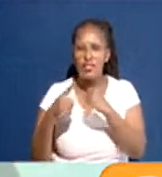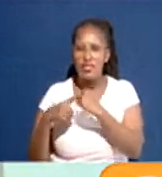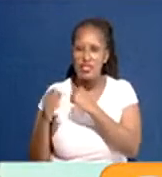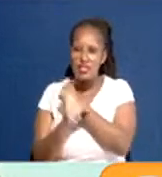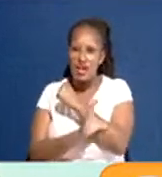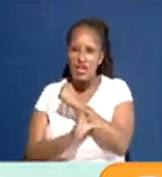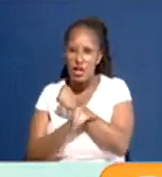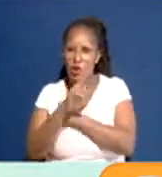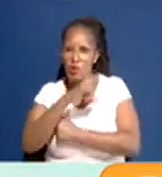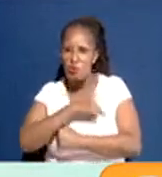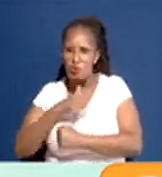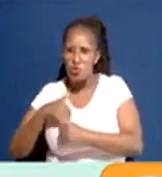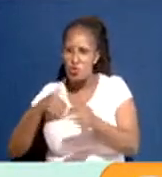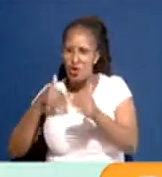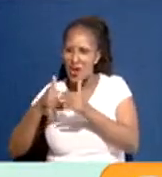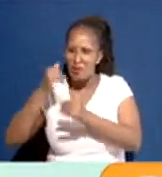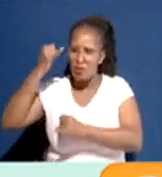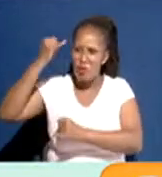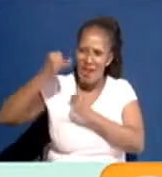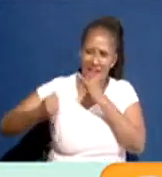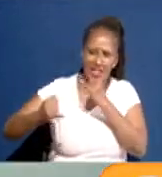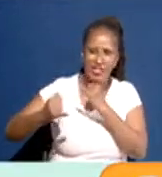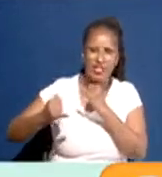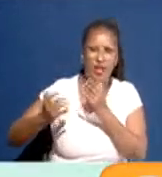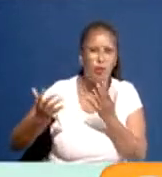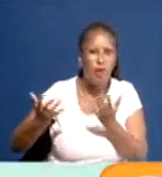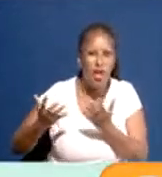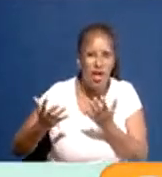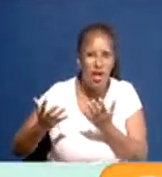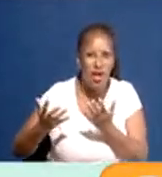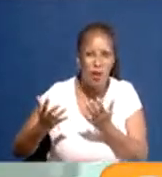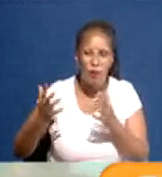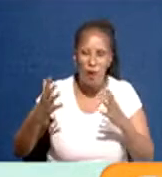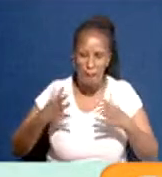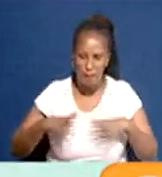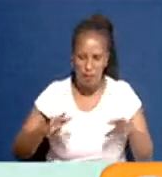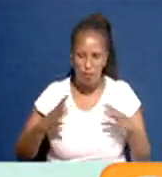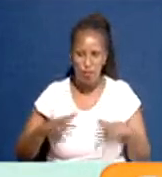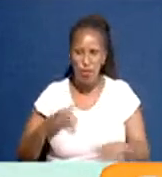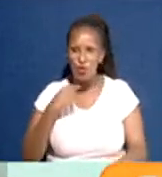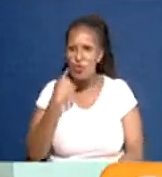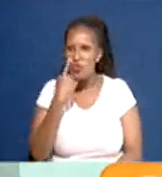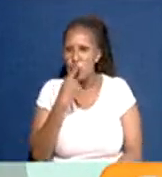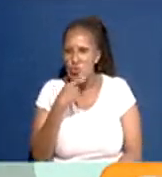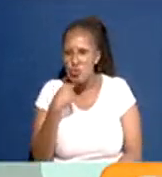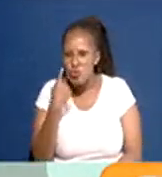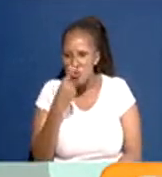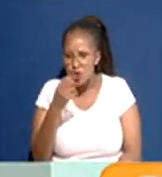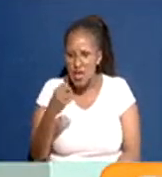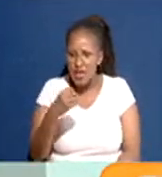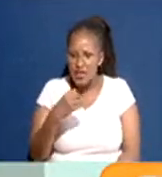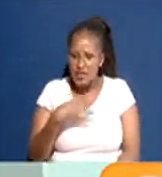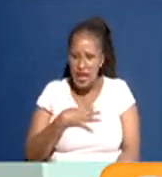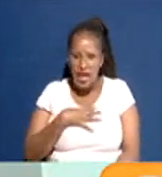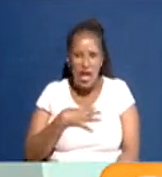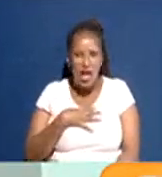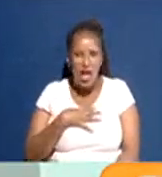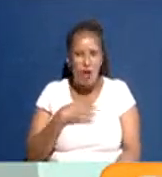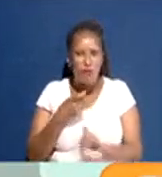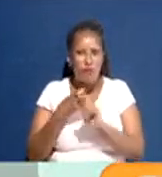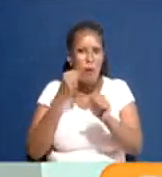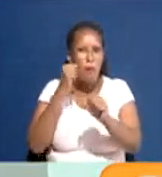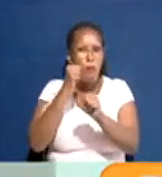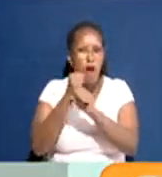Karibu sisi tuko mkia kwa wale watu wanaenda nyumbani ama wana retire